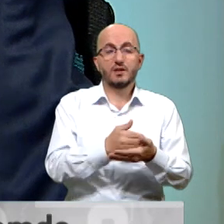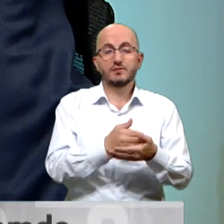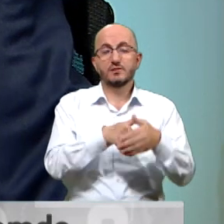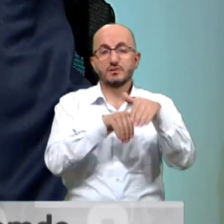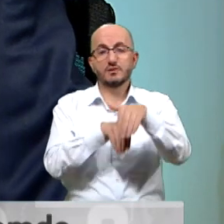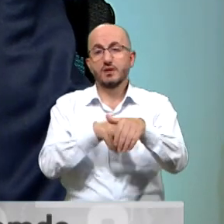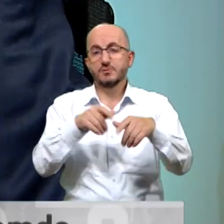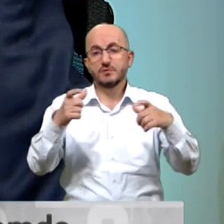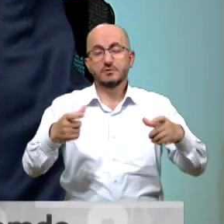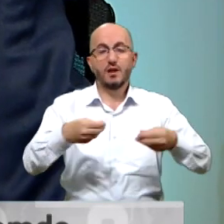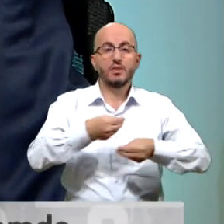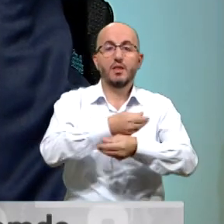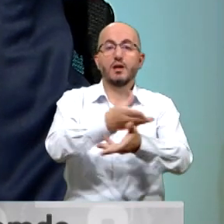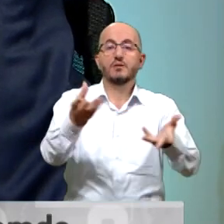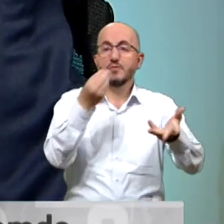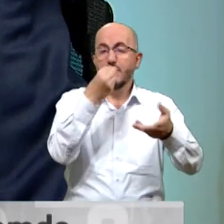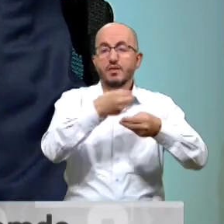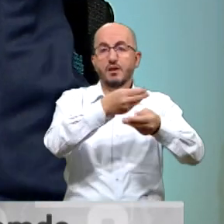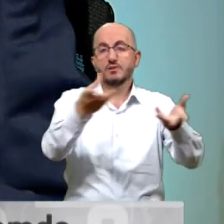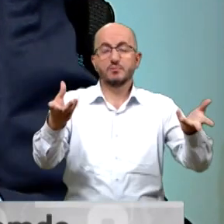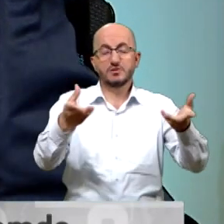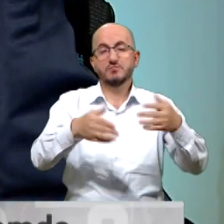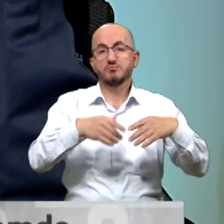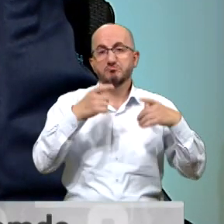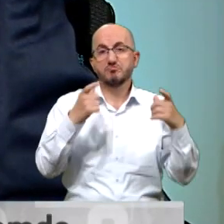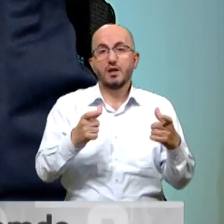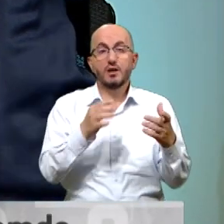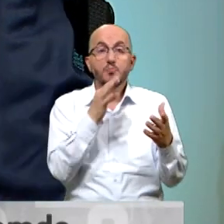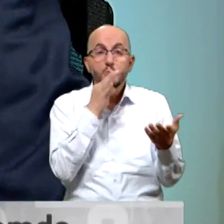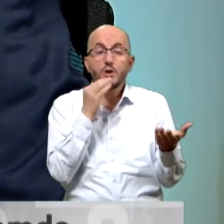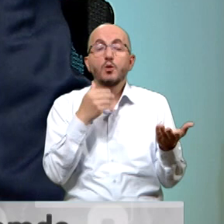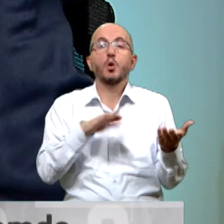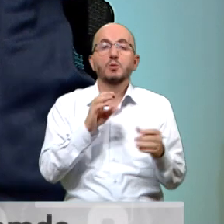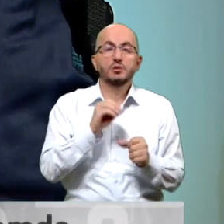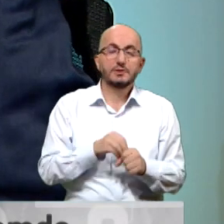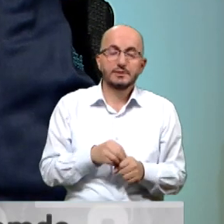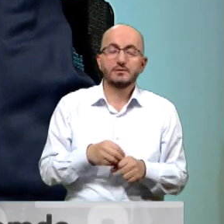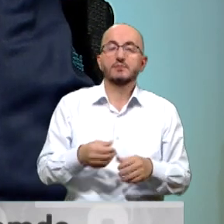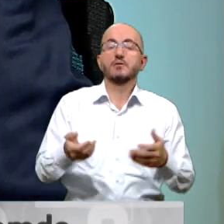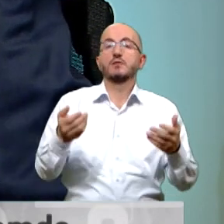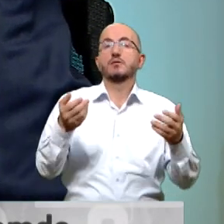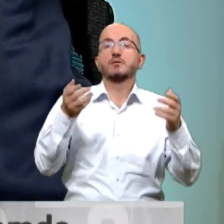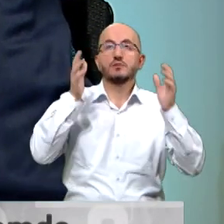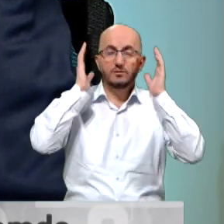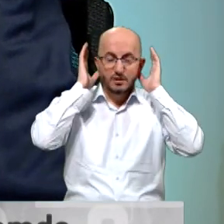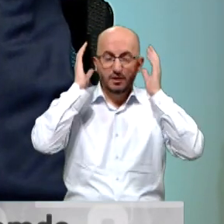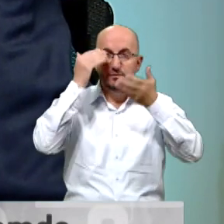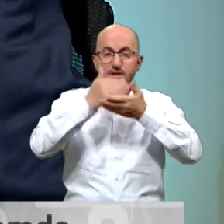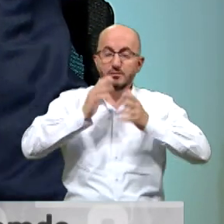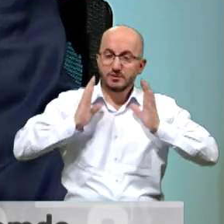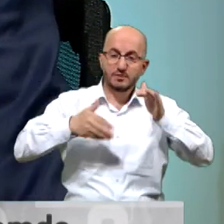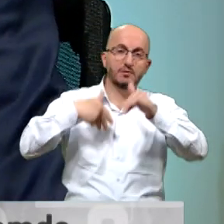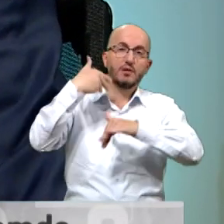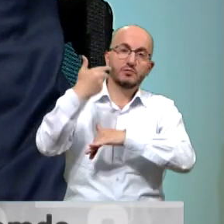netice itibariyle bazen mekanlar müsait olmadığı için cenaze namazı kabirden kılındıktan